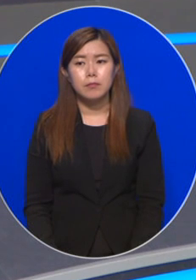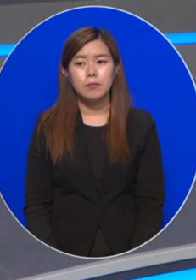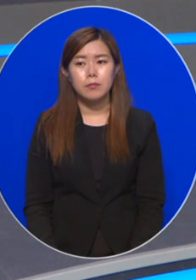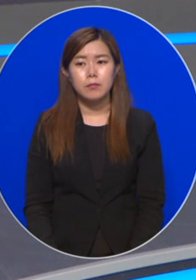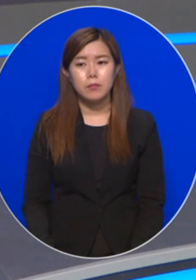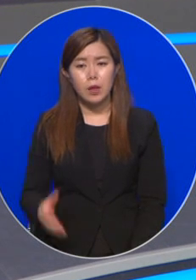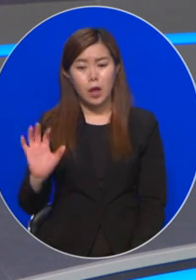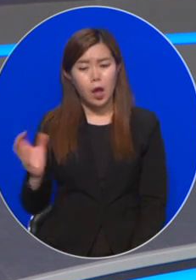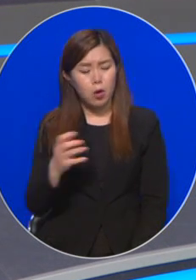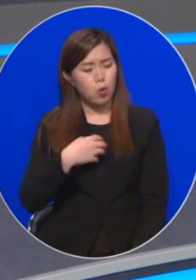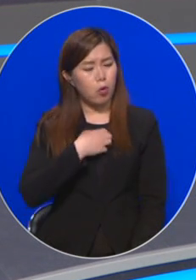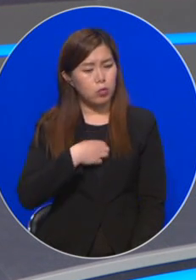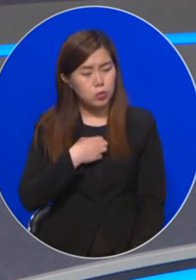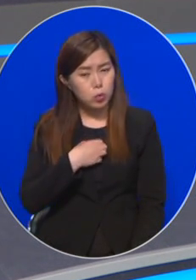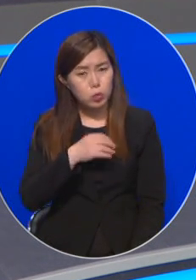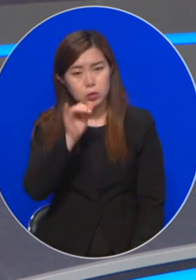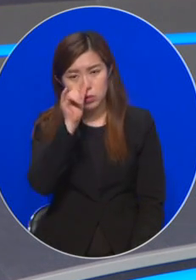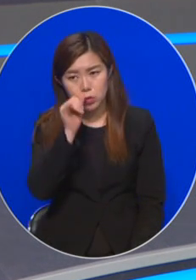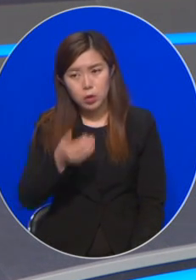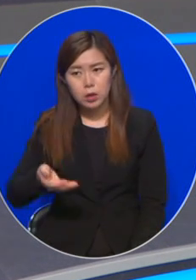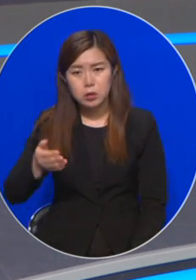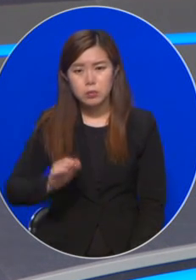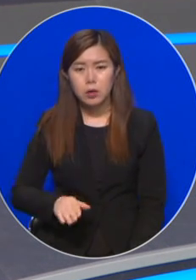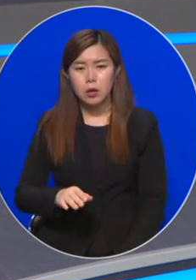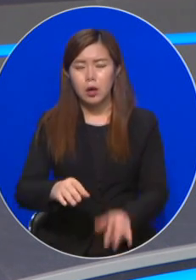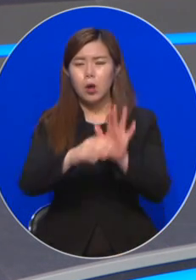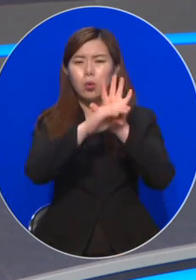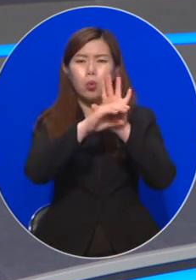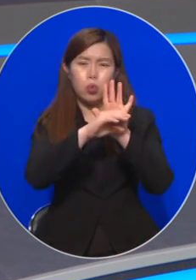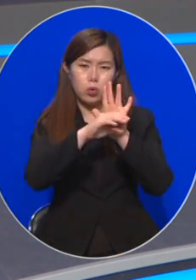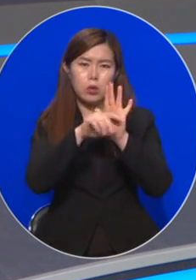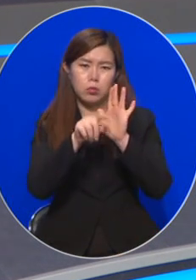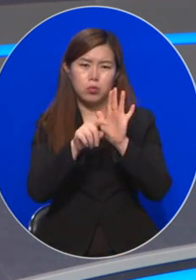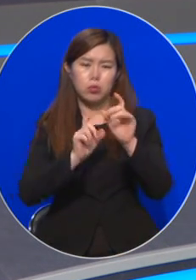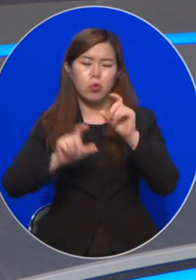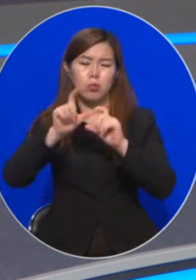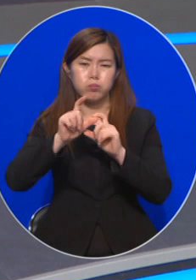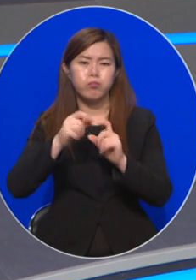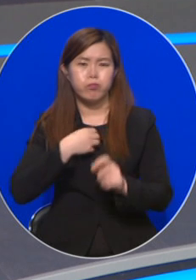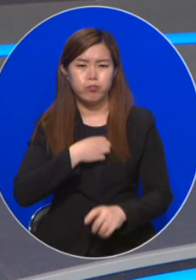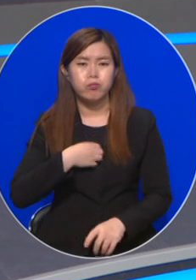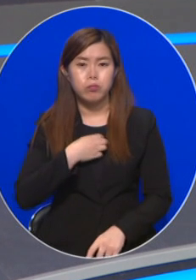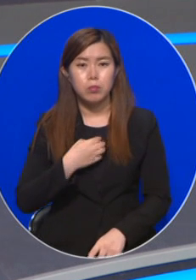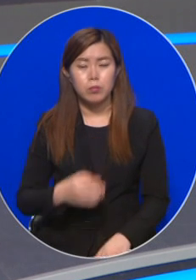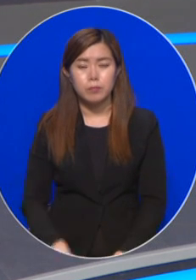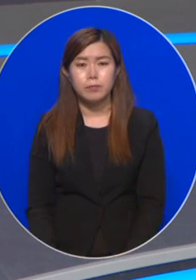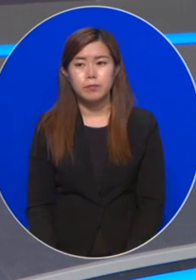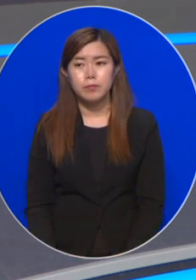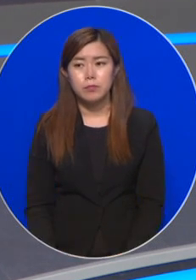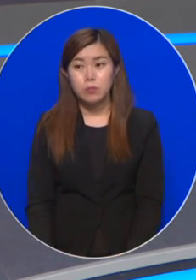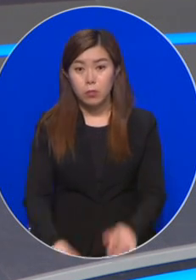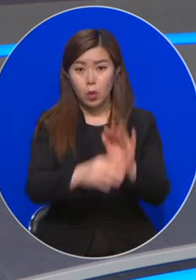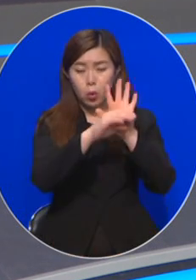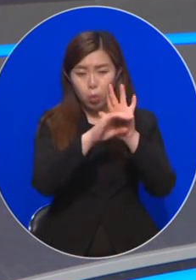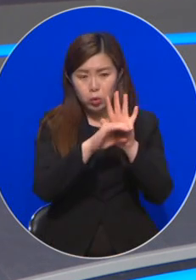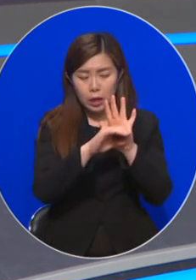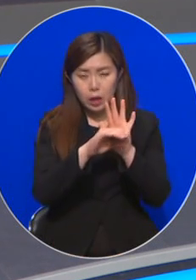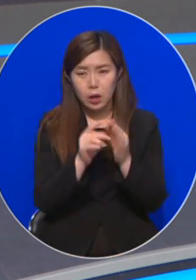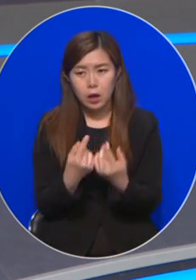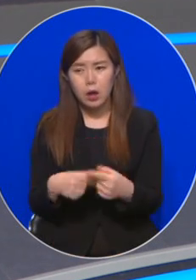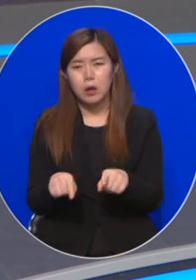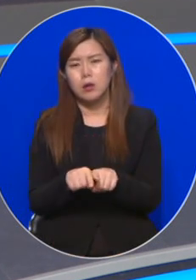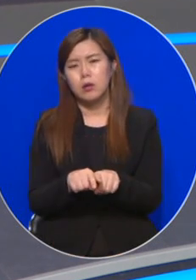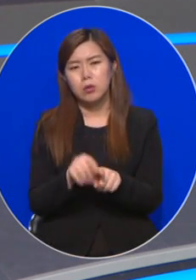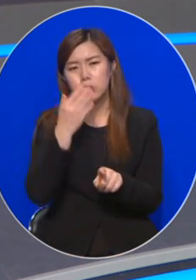북상한 태풍도 걱정이지만 좀처럼 끝이 보이지 않는 코로나19도 문제인데요. 앞으로는 코로나19와 함께하는